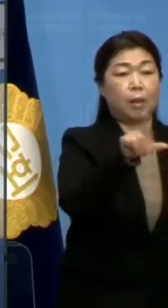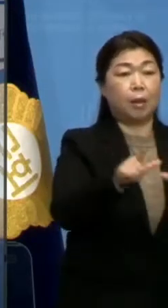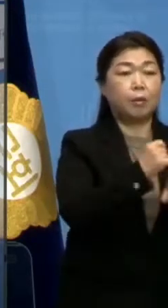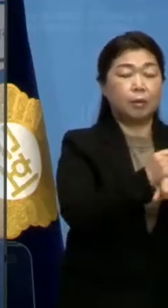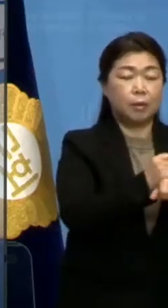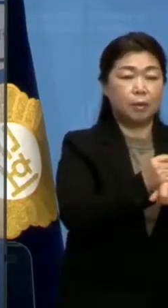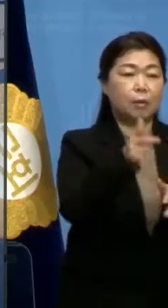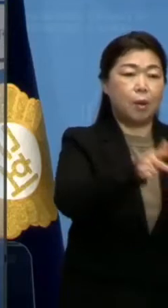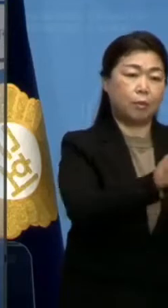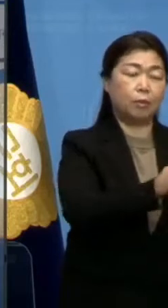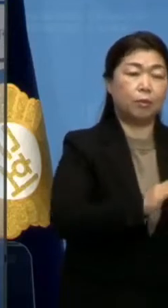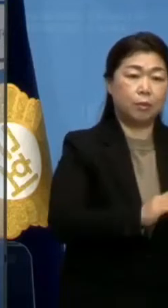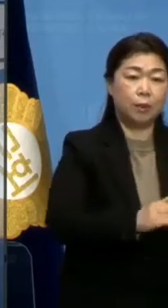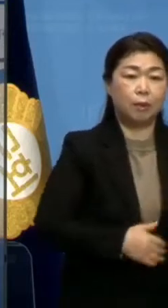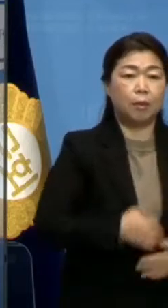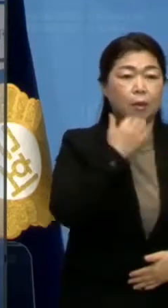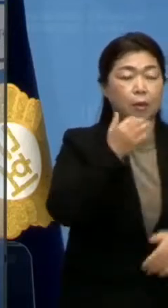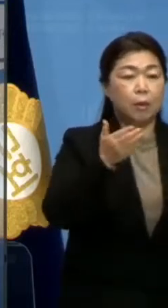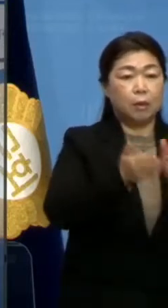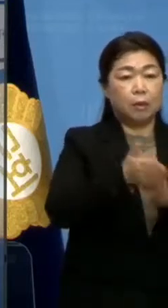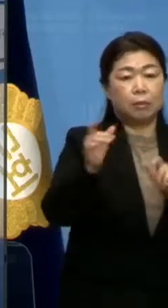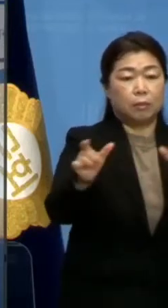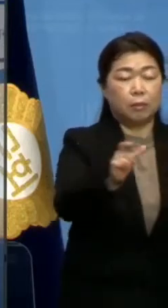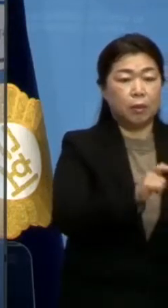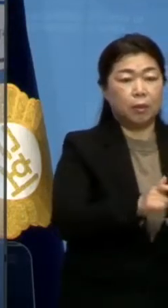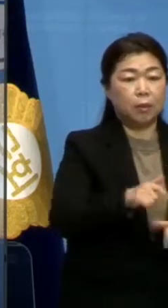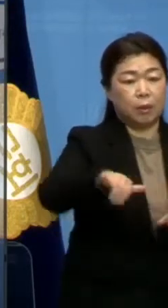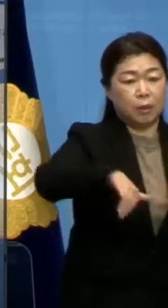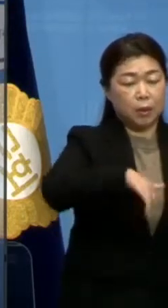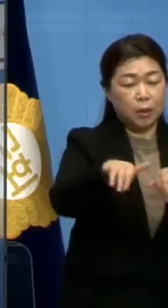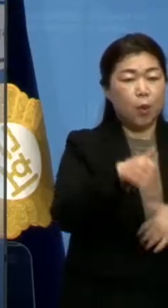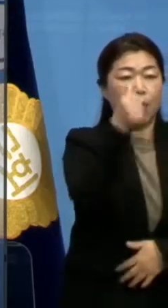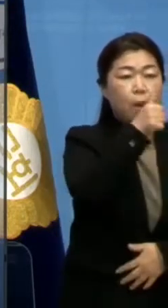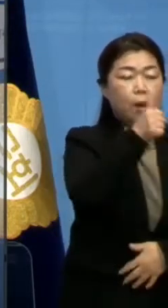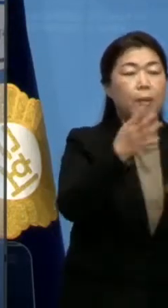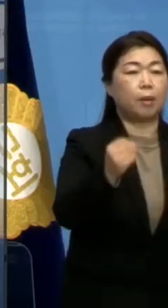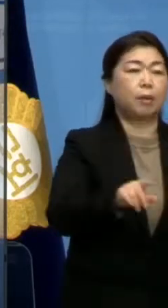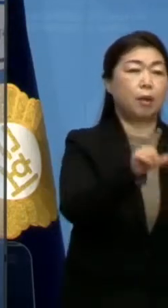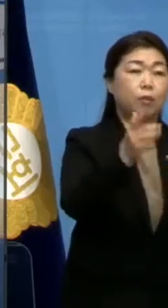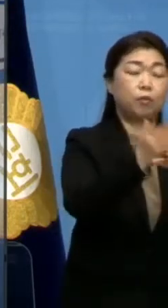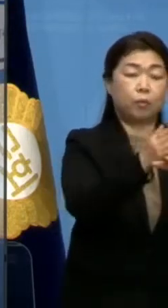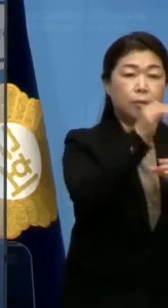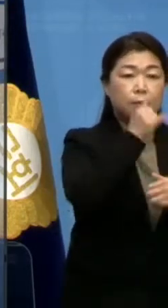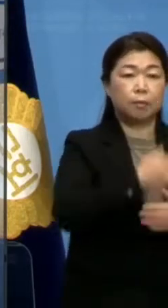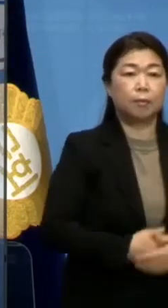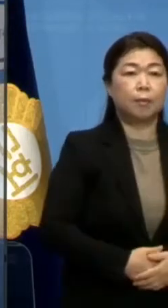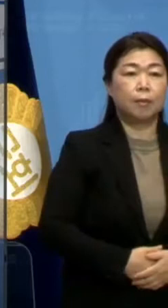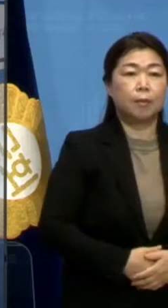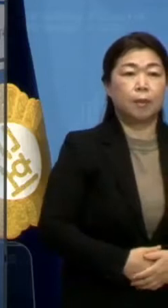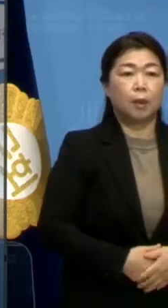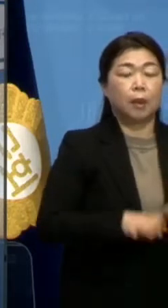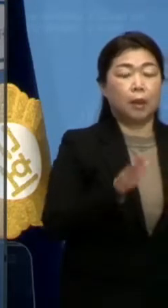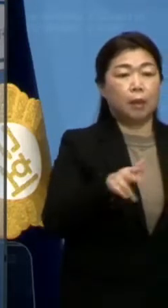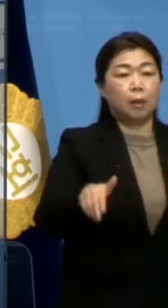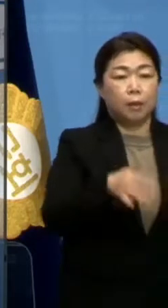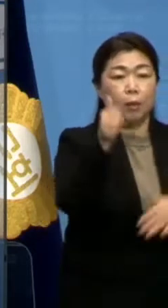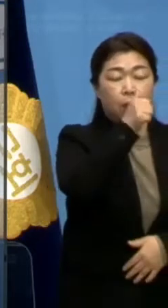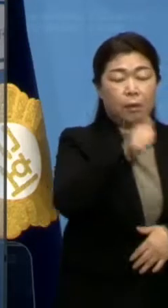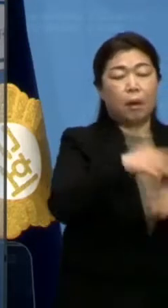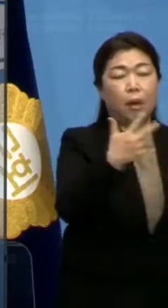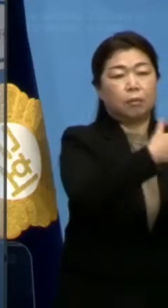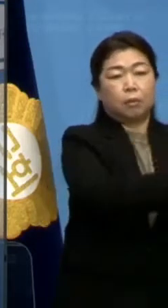지원하겠습니다 서울시 전역에 적지 않은 숫자의 길고양이들이 살고 있습니다 이 길고양이들을 전부